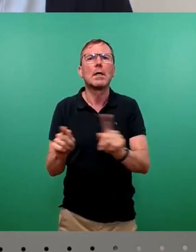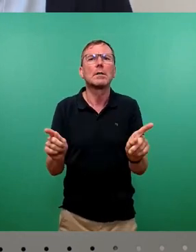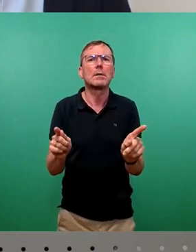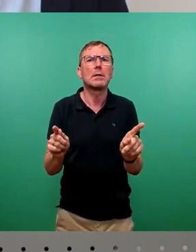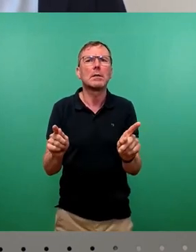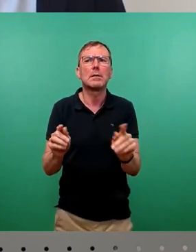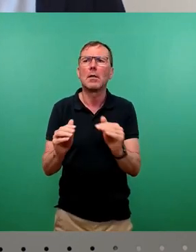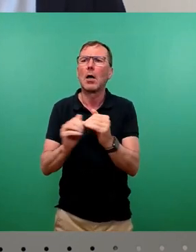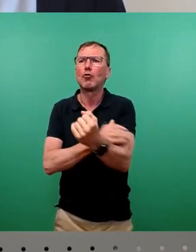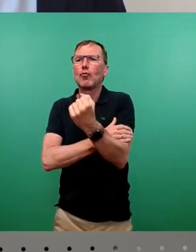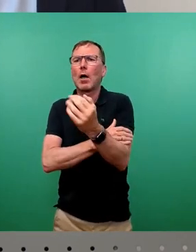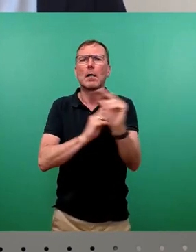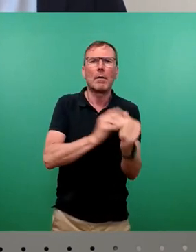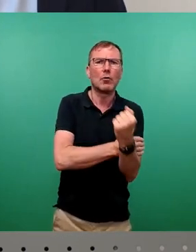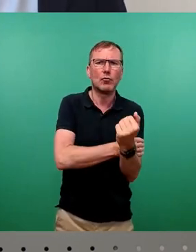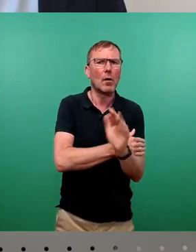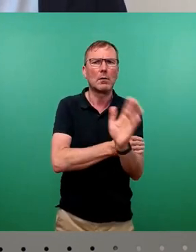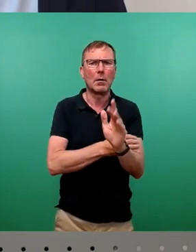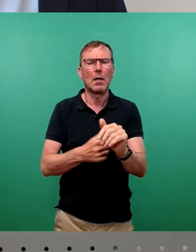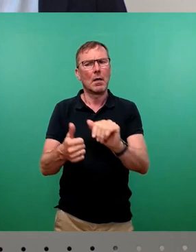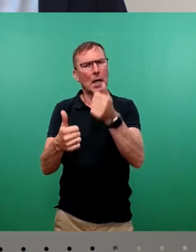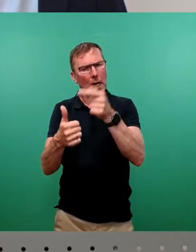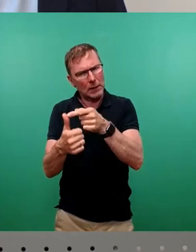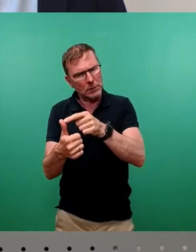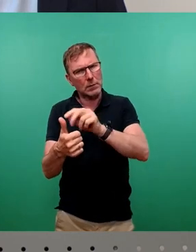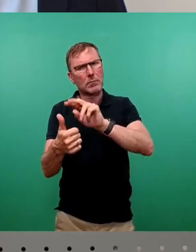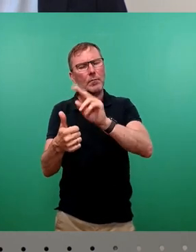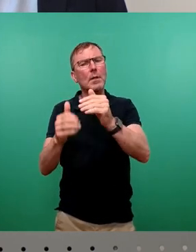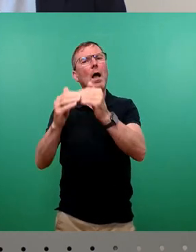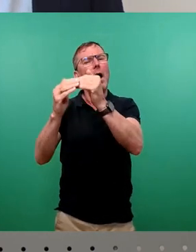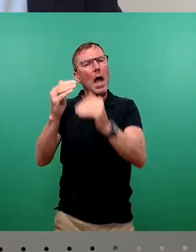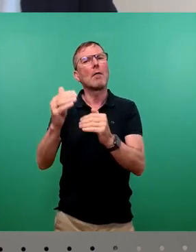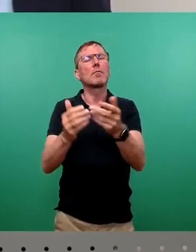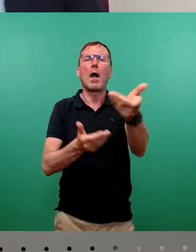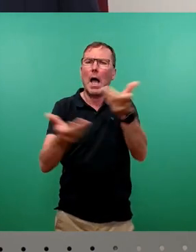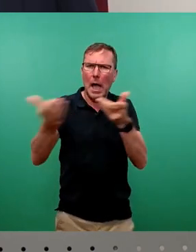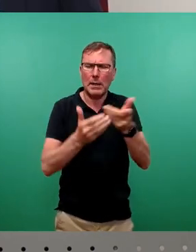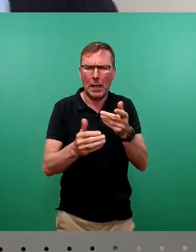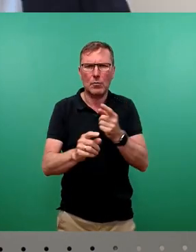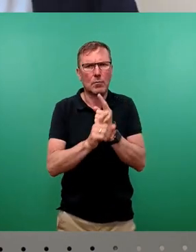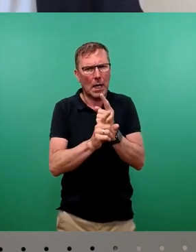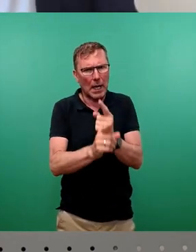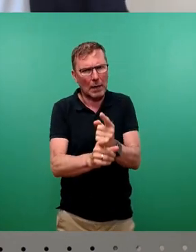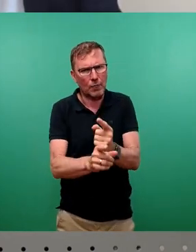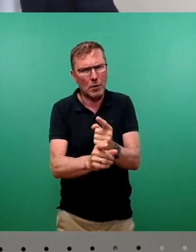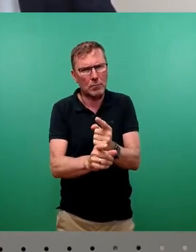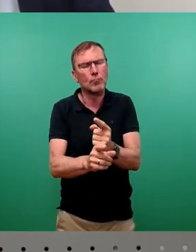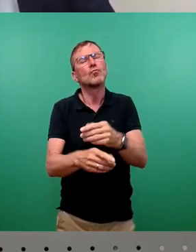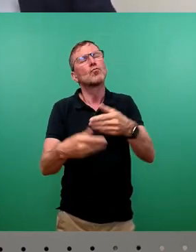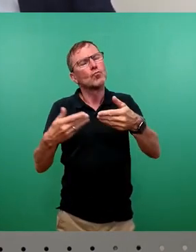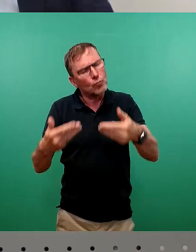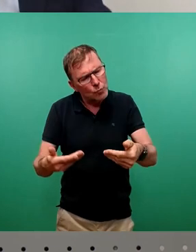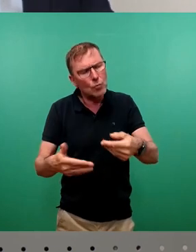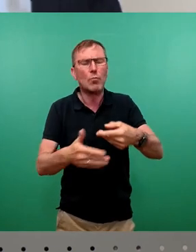stark, sondern es gibt einen, und jetzt in der Chronologie der Einreichung, und dessen würde ich das so